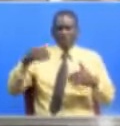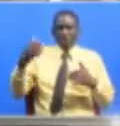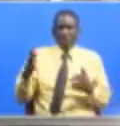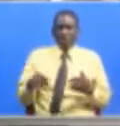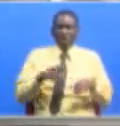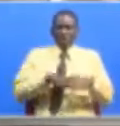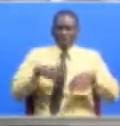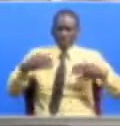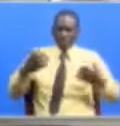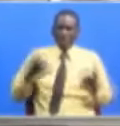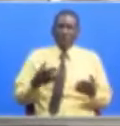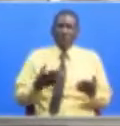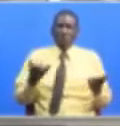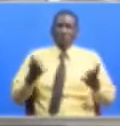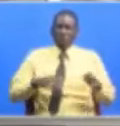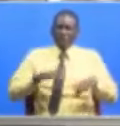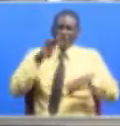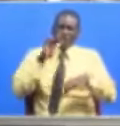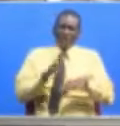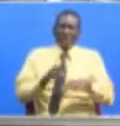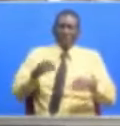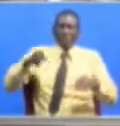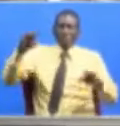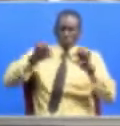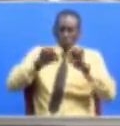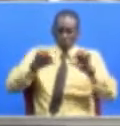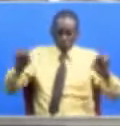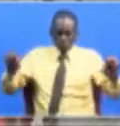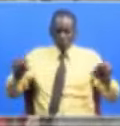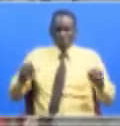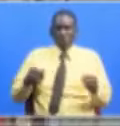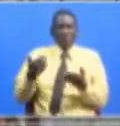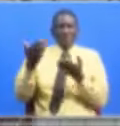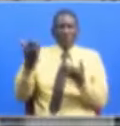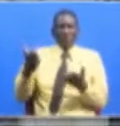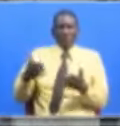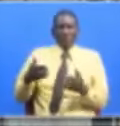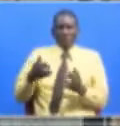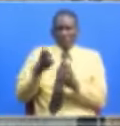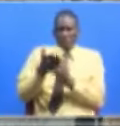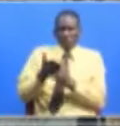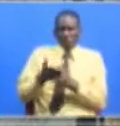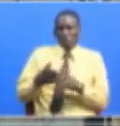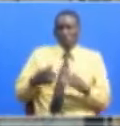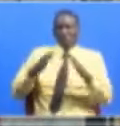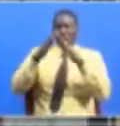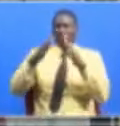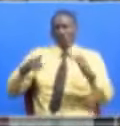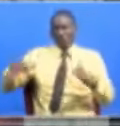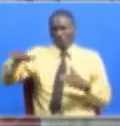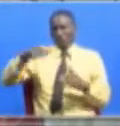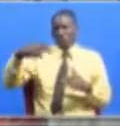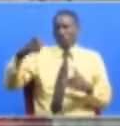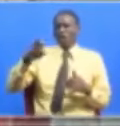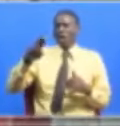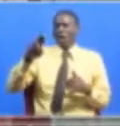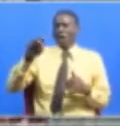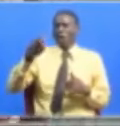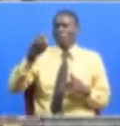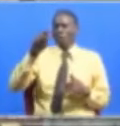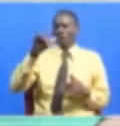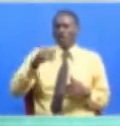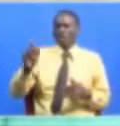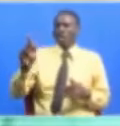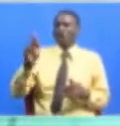wakati wa mchezo huo ambapo aliguza nyaya zinazoninginia ovyo ovyo katikati ya nyumba za sehemu hii ya Harmony mtaani